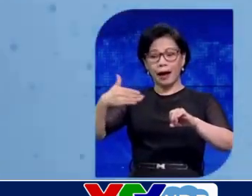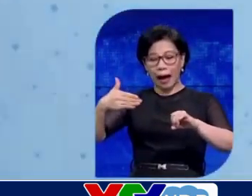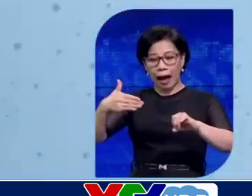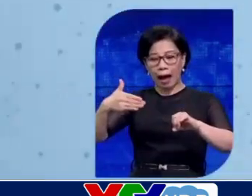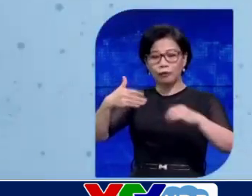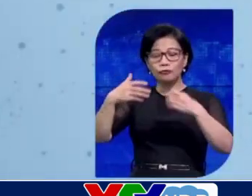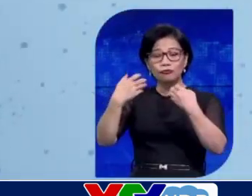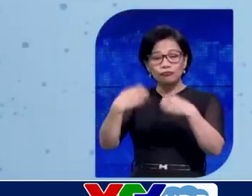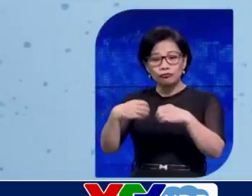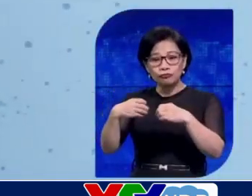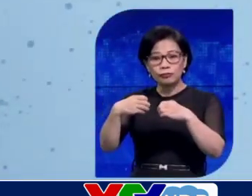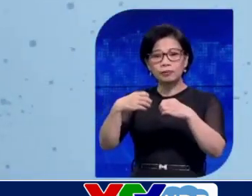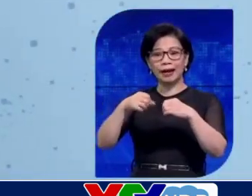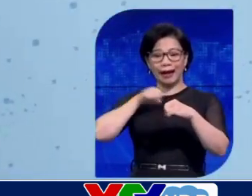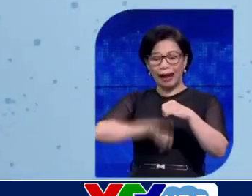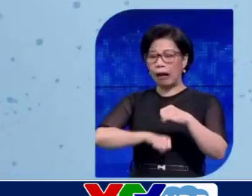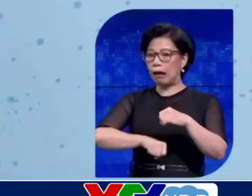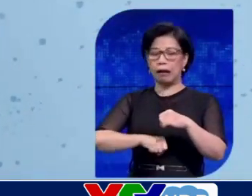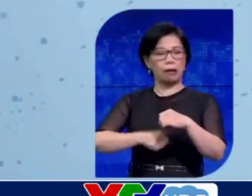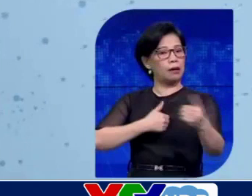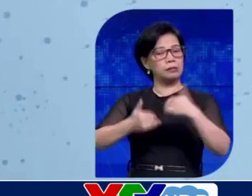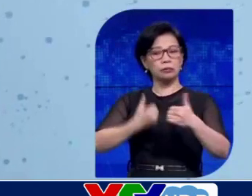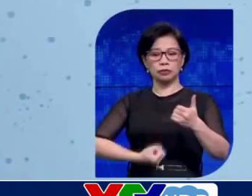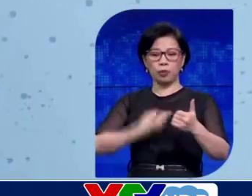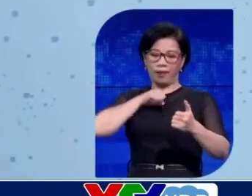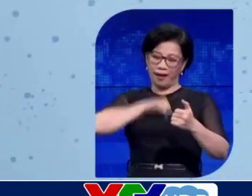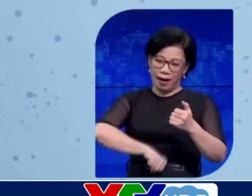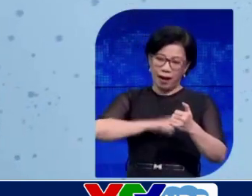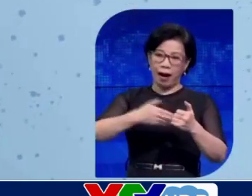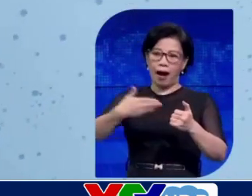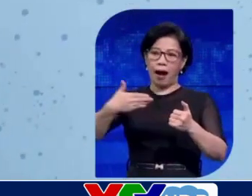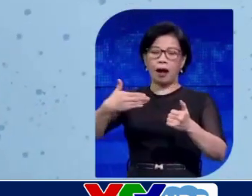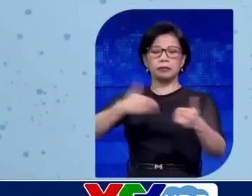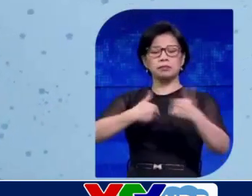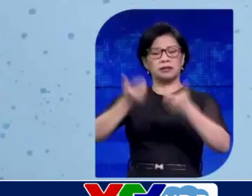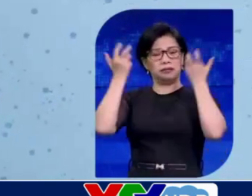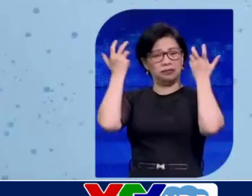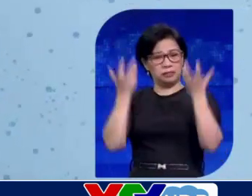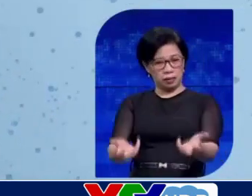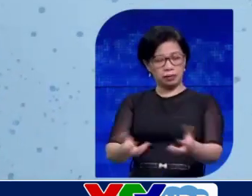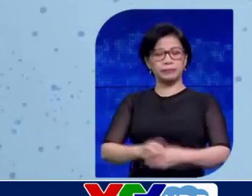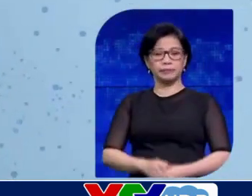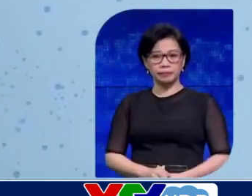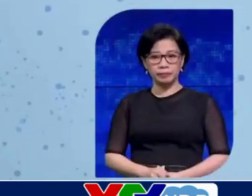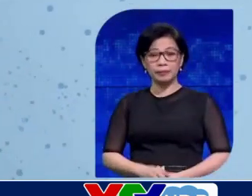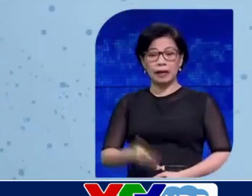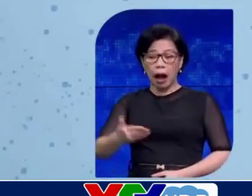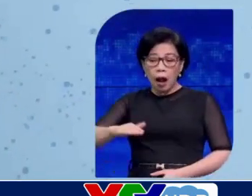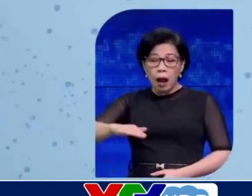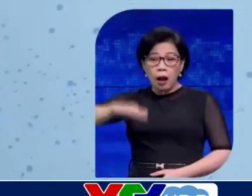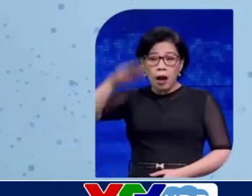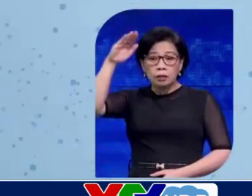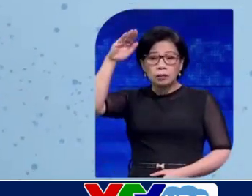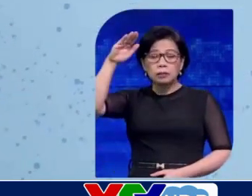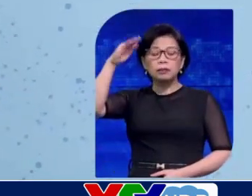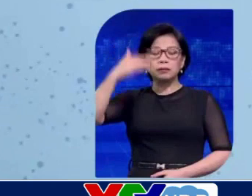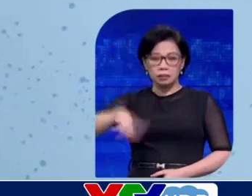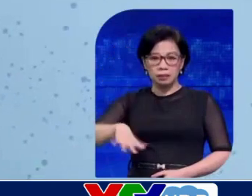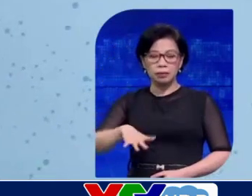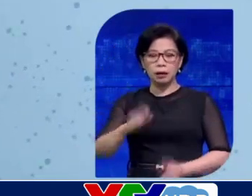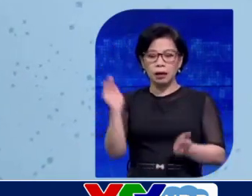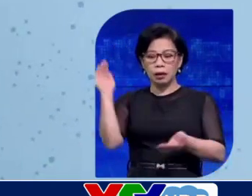dạt xuống hạ lưu, ảnh hưởng nghiêm trọng tới chu kỳ sinh sản của các loài cá di cư. Kể cả cá trưởng thành, số lượng cũng sẽ sụt